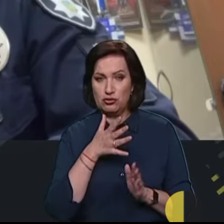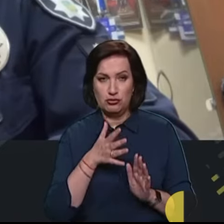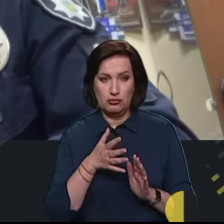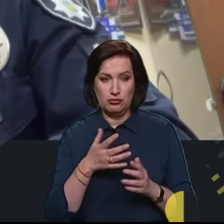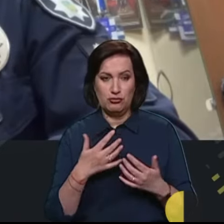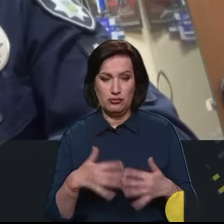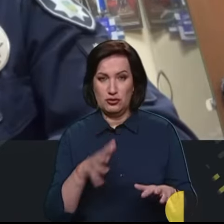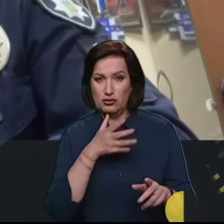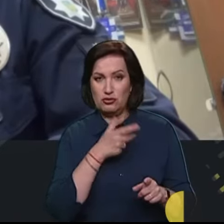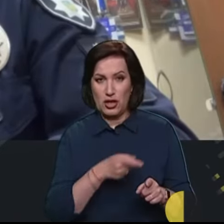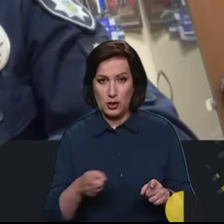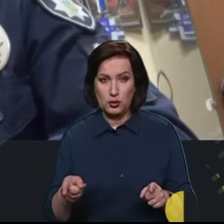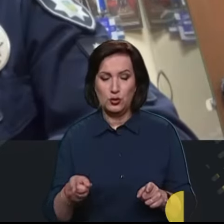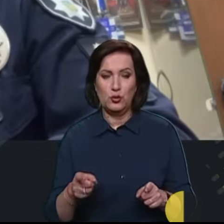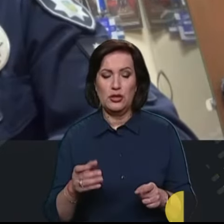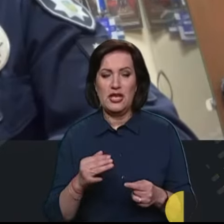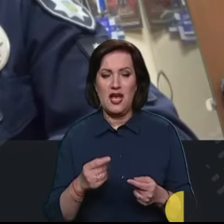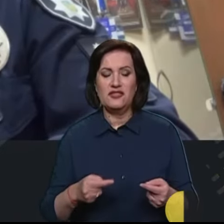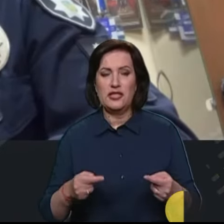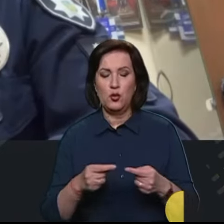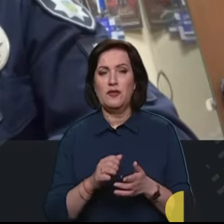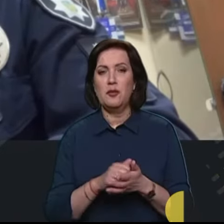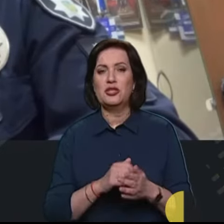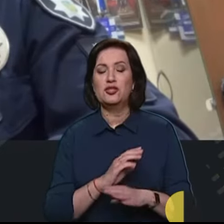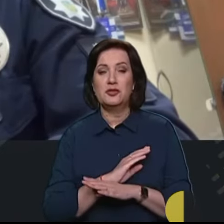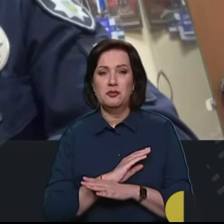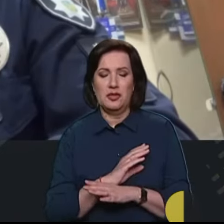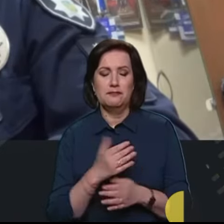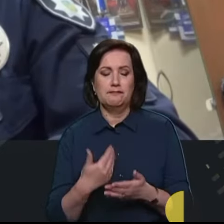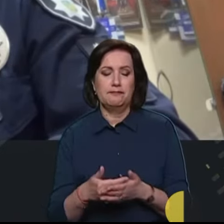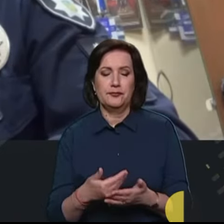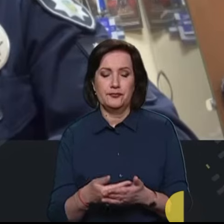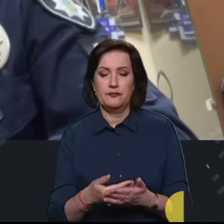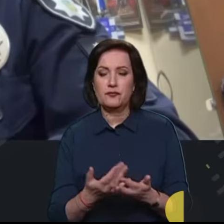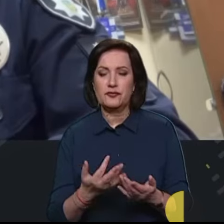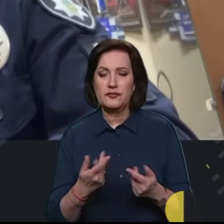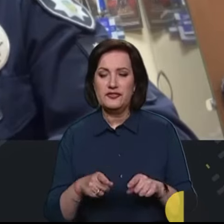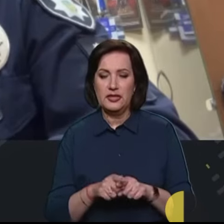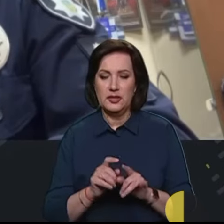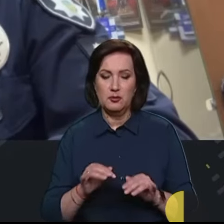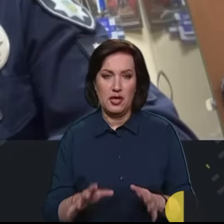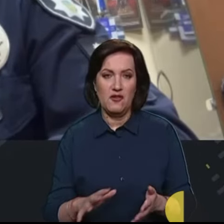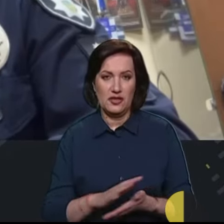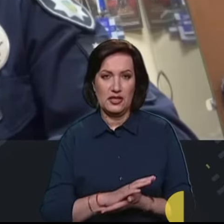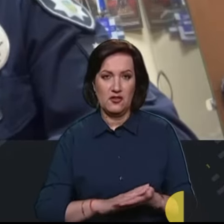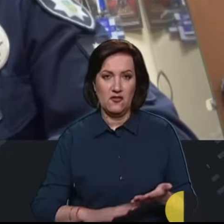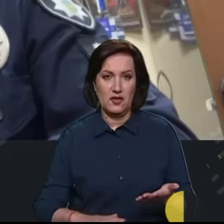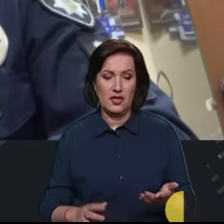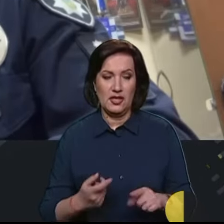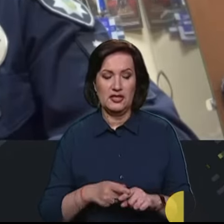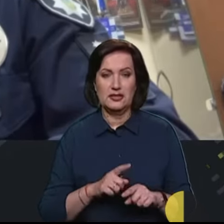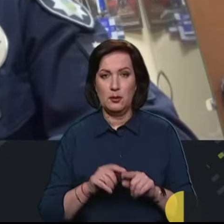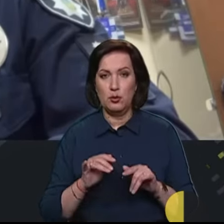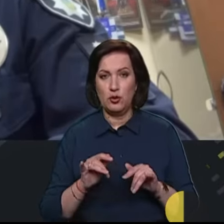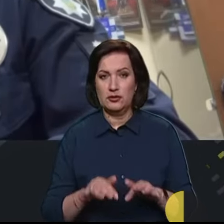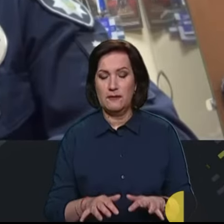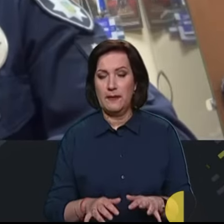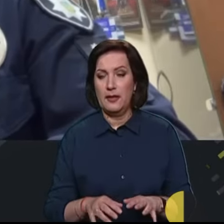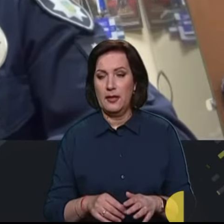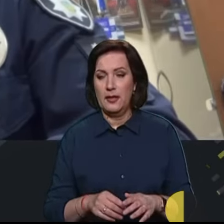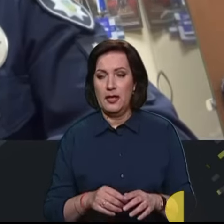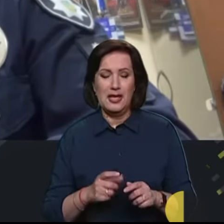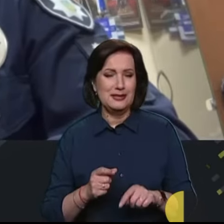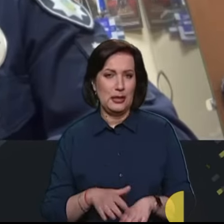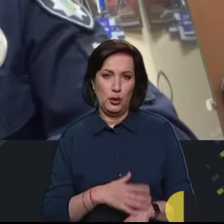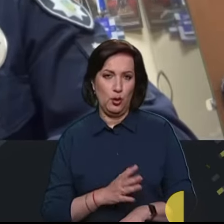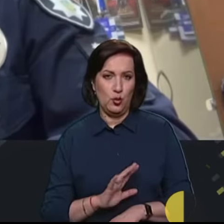на встановлення причин смерті? В середньому скільки в таких справах триває от саме цей процес встановлення? В принципі, це